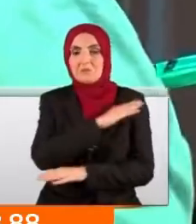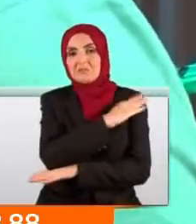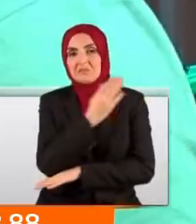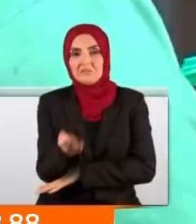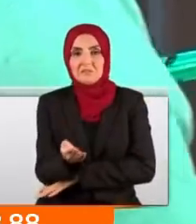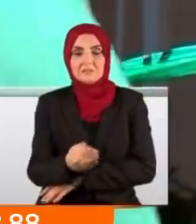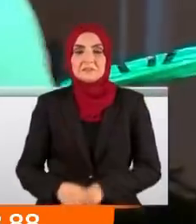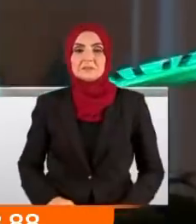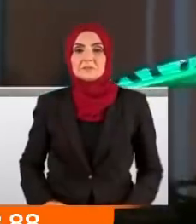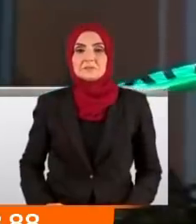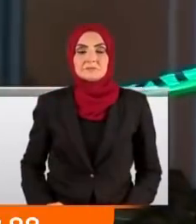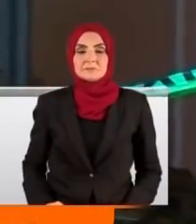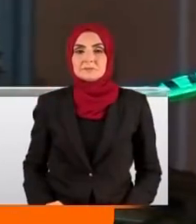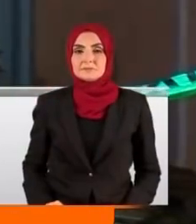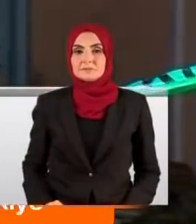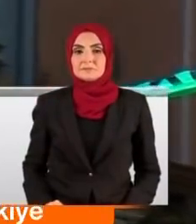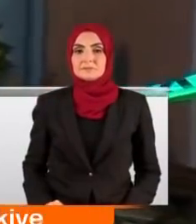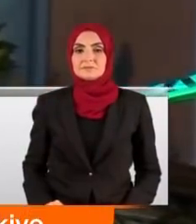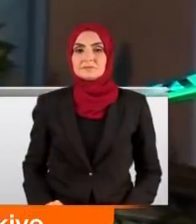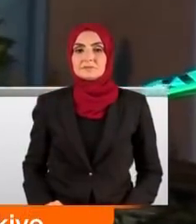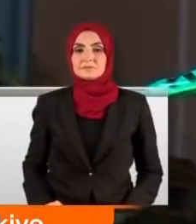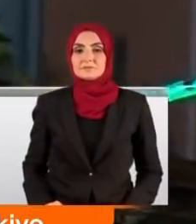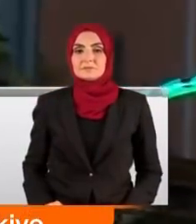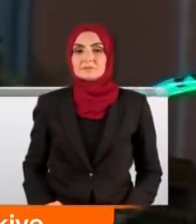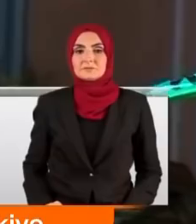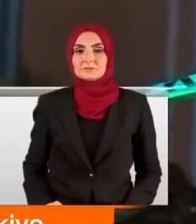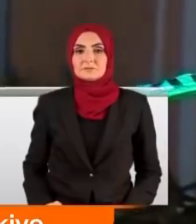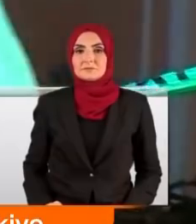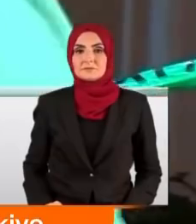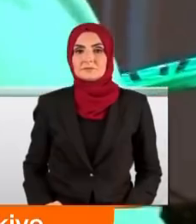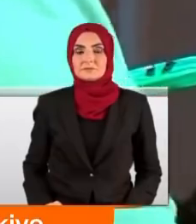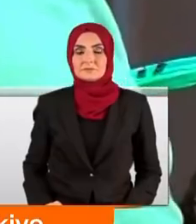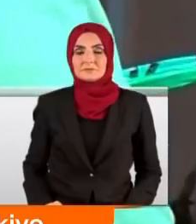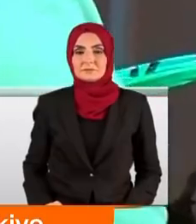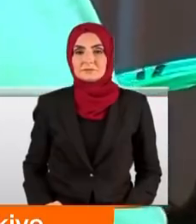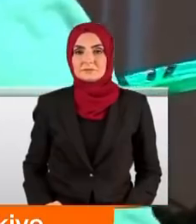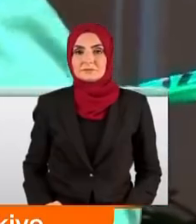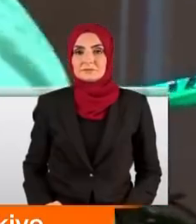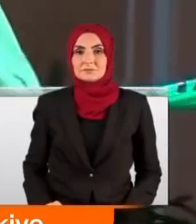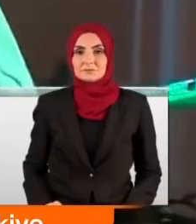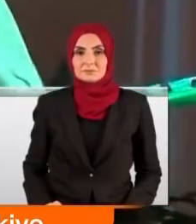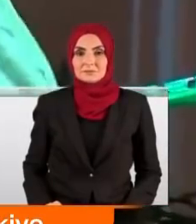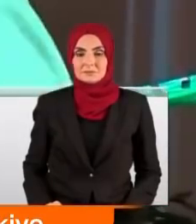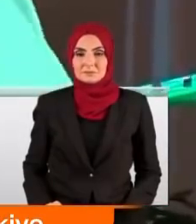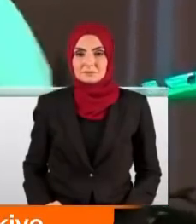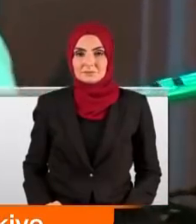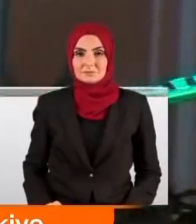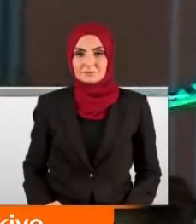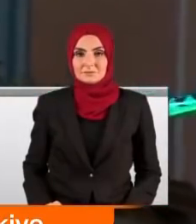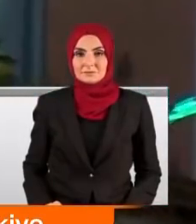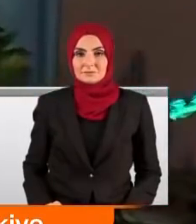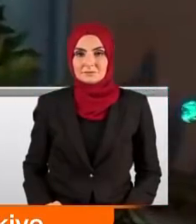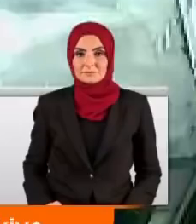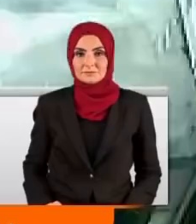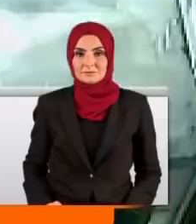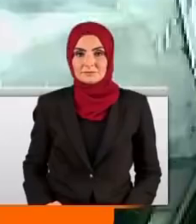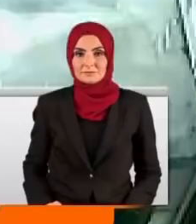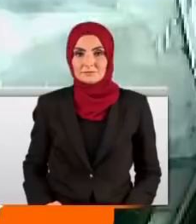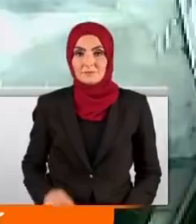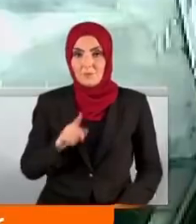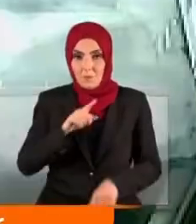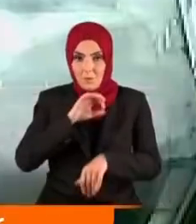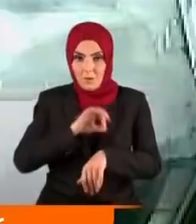yıkılış. Şok olduk, 10 dakika kendimize gelemedik yani. Maddi hasarlar var işte, kepenkler işte, tenteler falan kırıldı. O